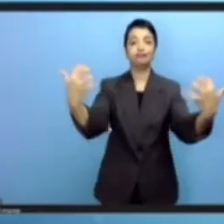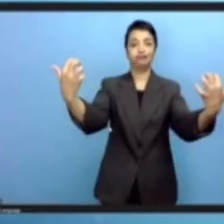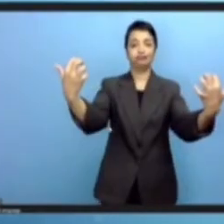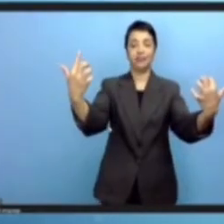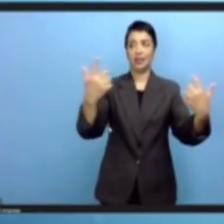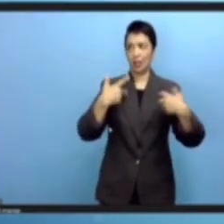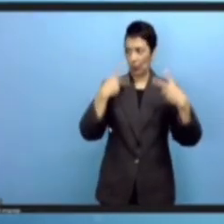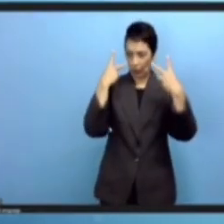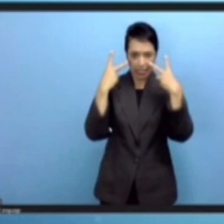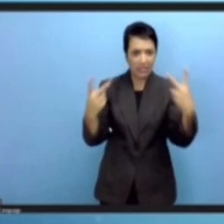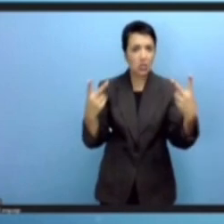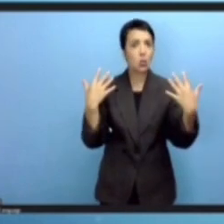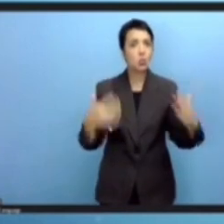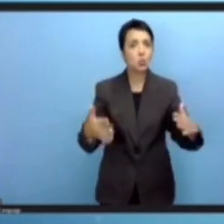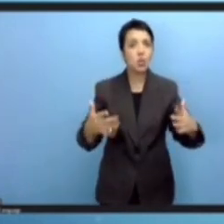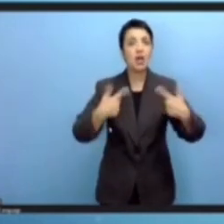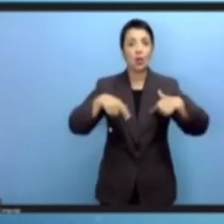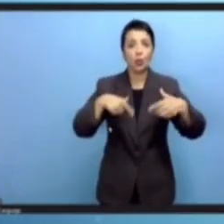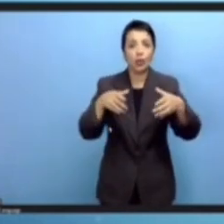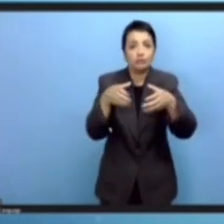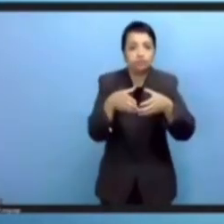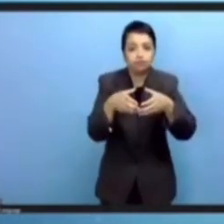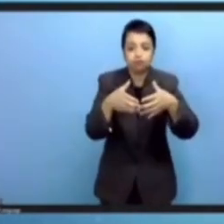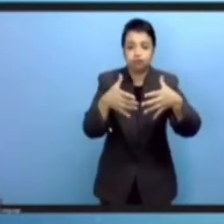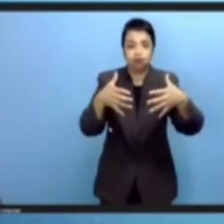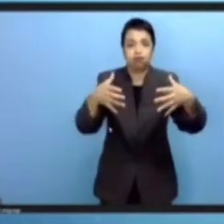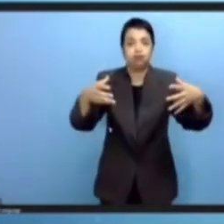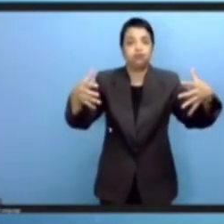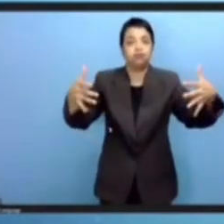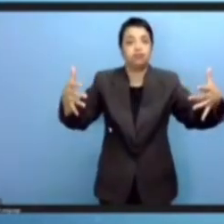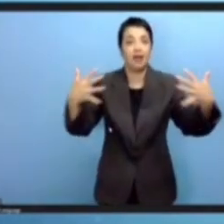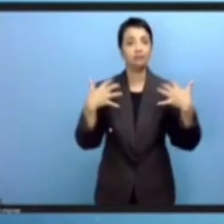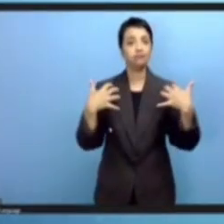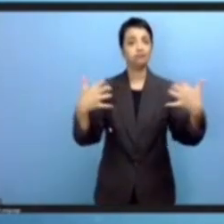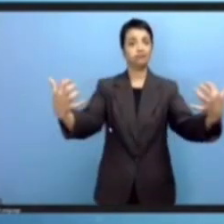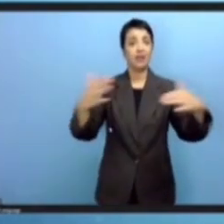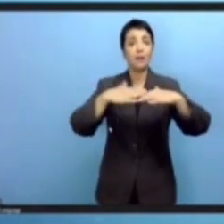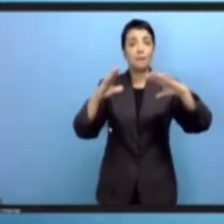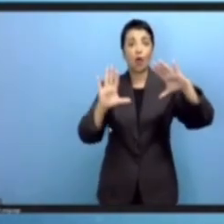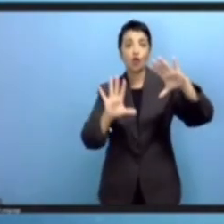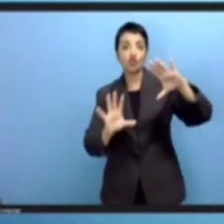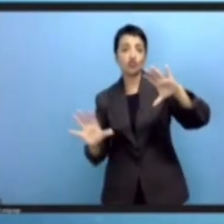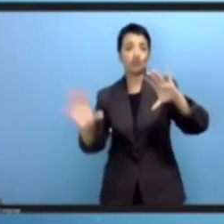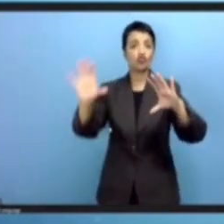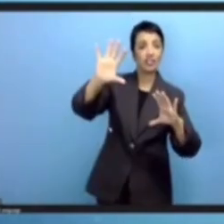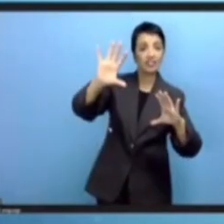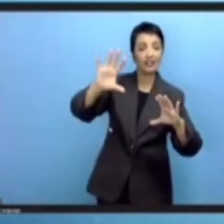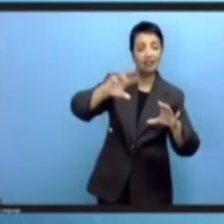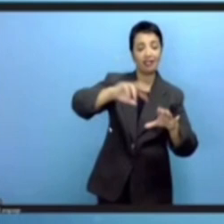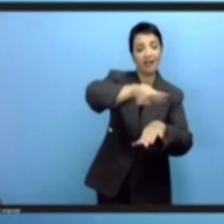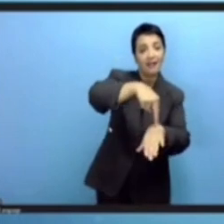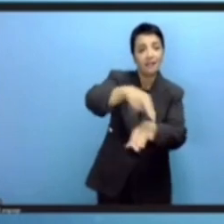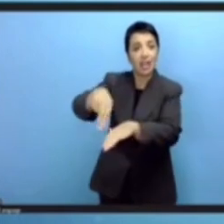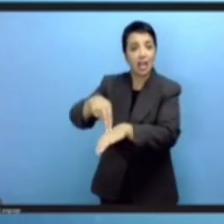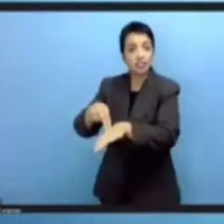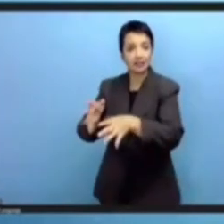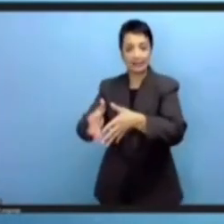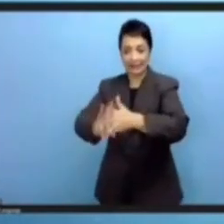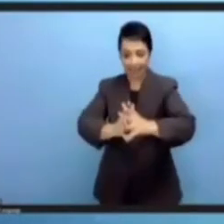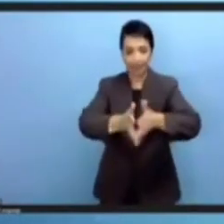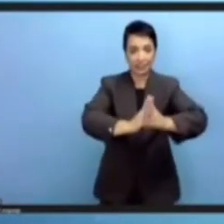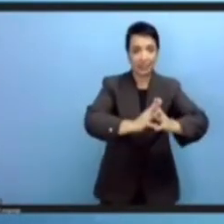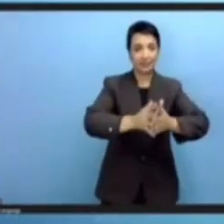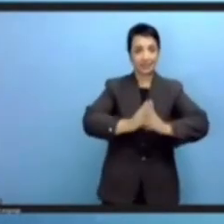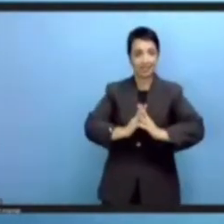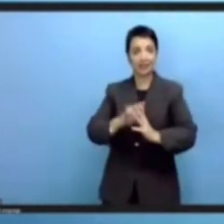en Afrique. Je me félicite aussi de voir la croissance qu'a connue cette communauté. Il y a de plus en plus de forums régionaux,